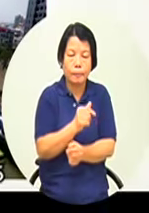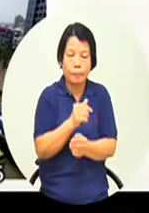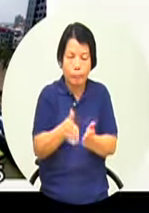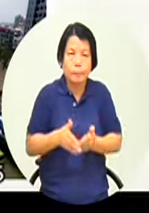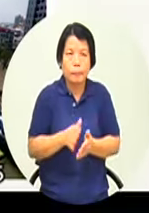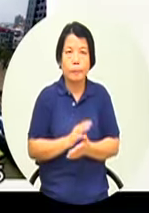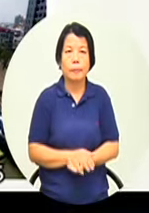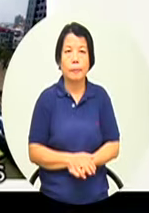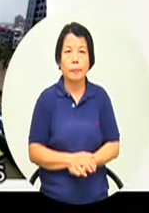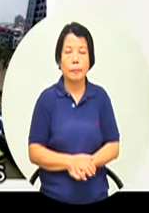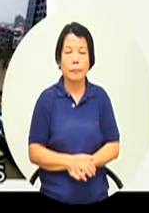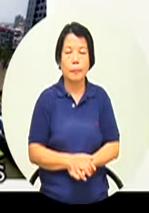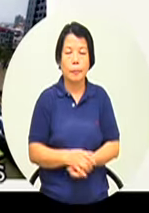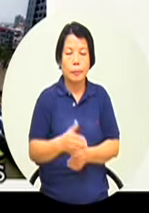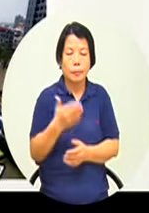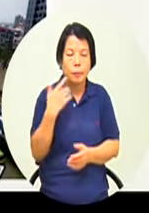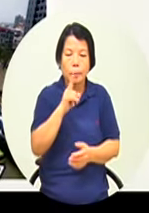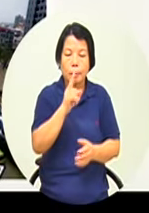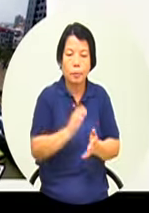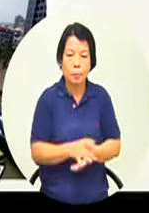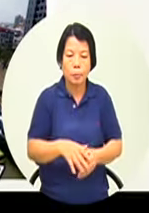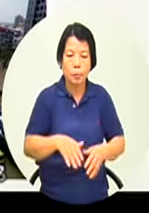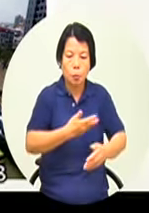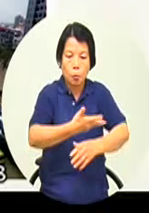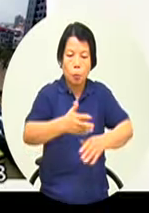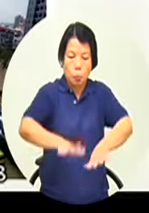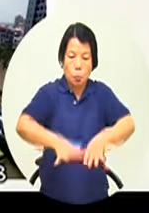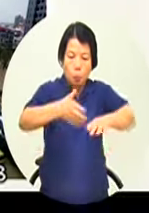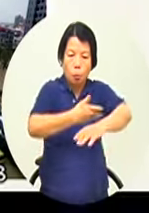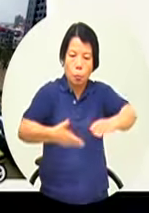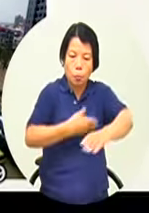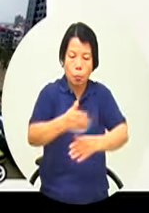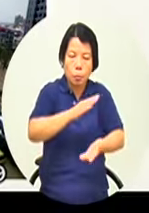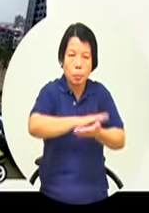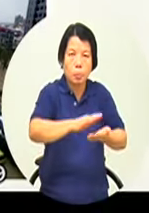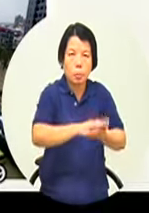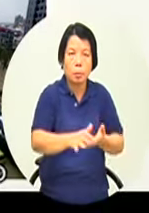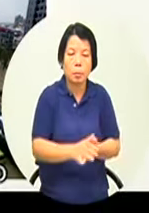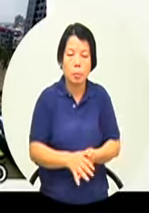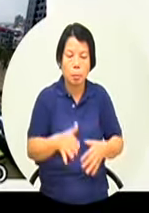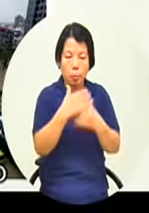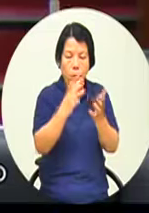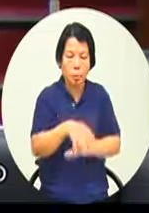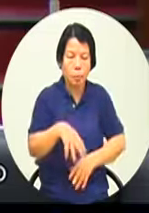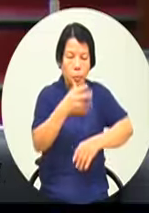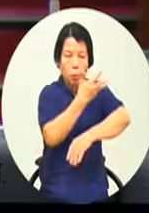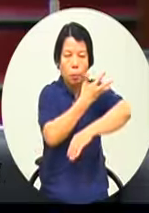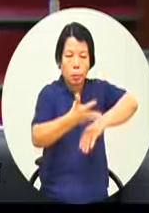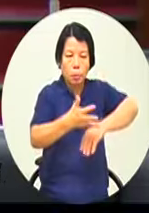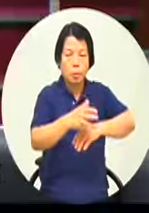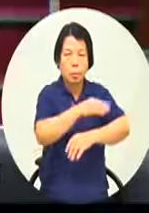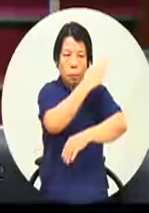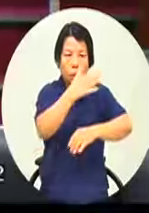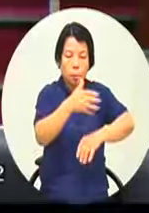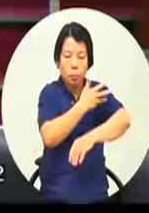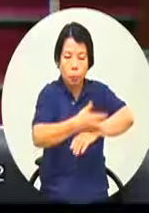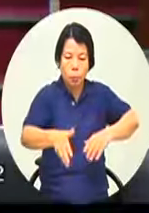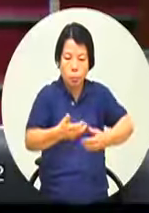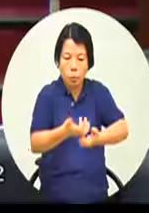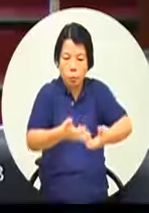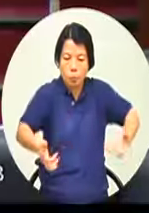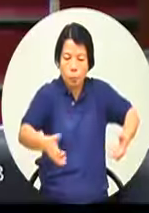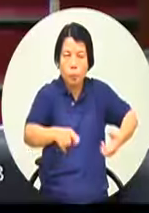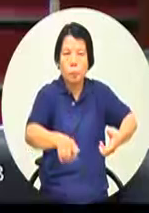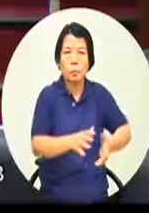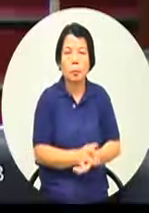为毕竟那时候说做治洪池，做了治洪池以后，我们只解决等于说把山水把它分流出来以后，没想到